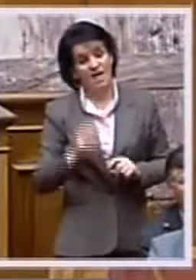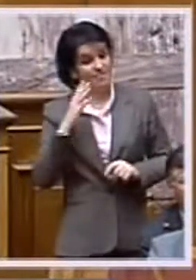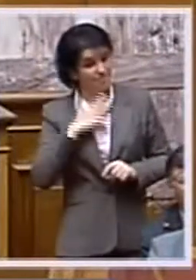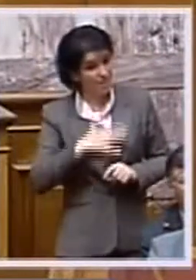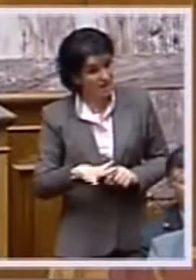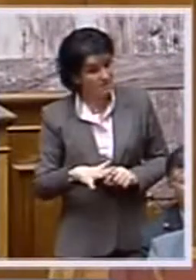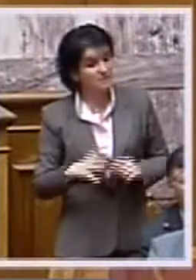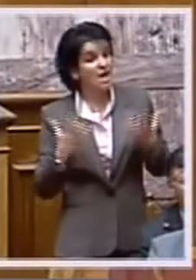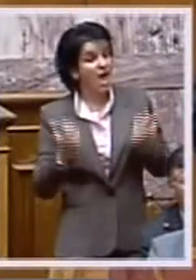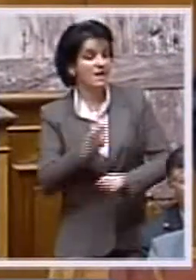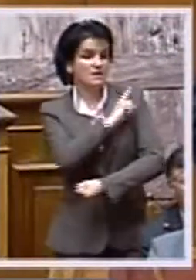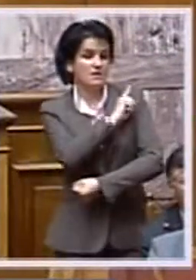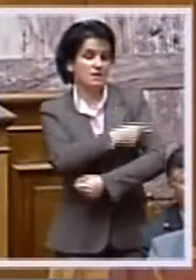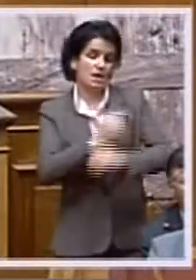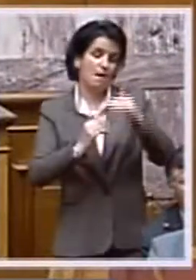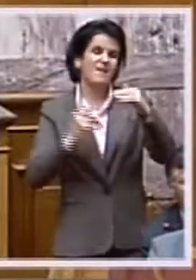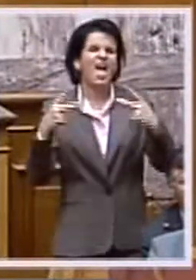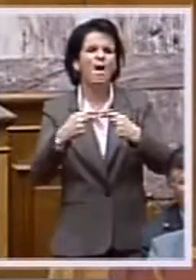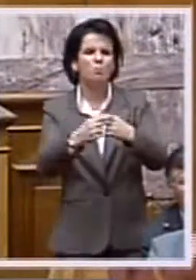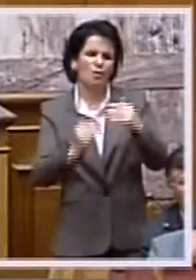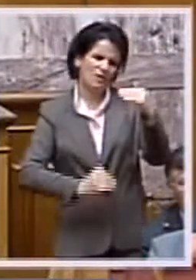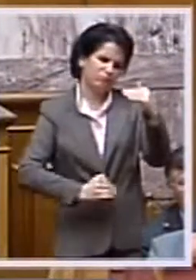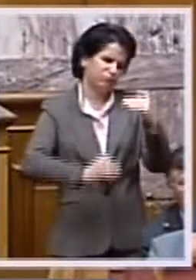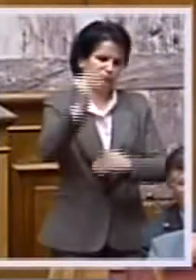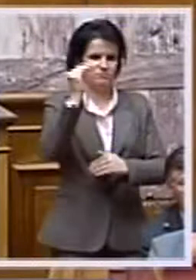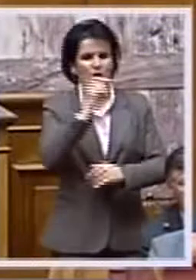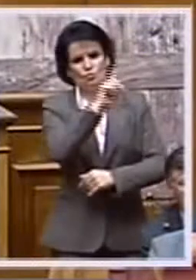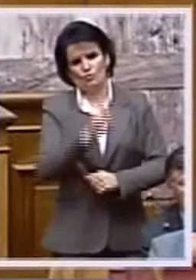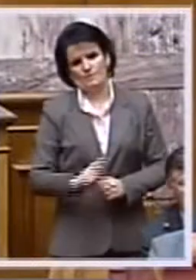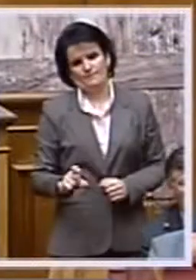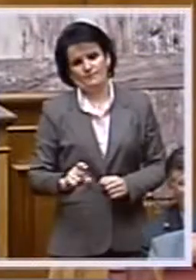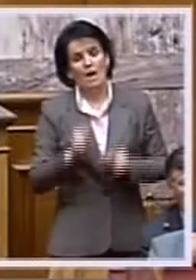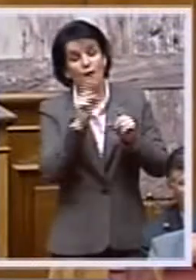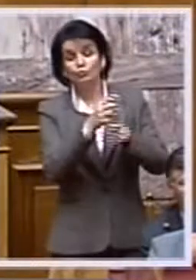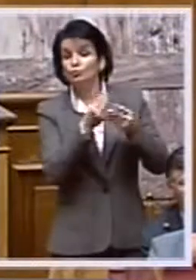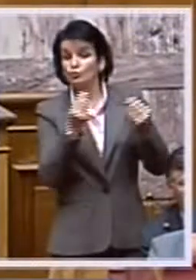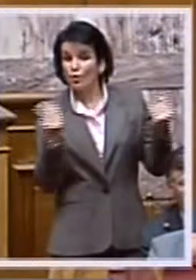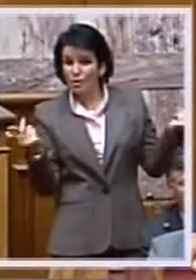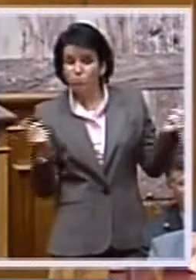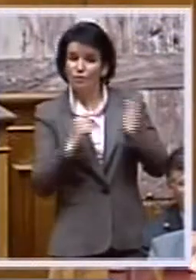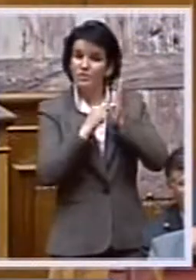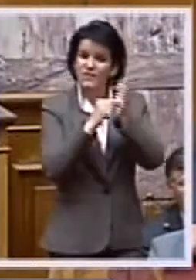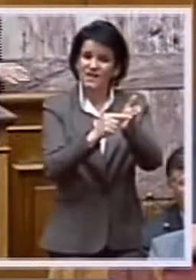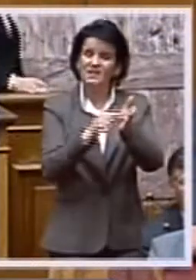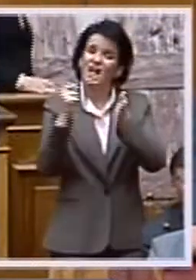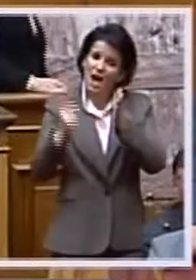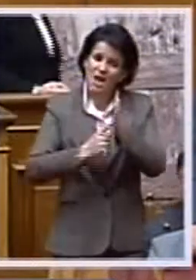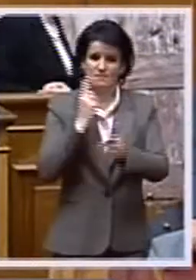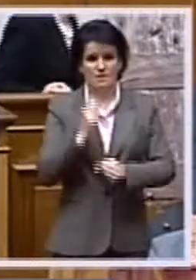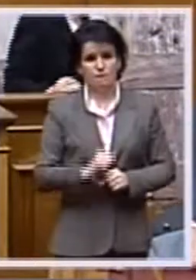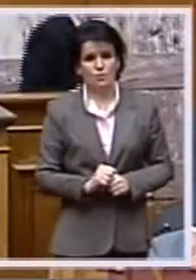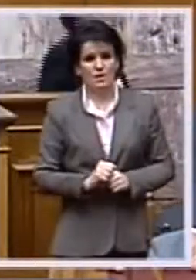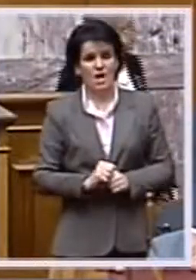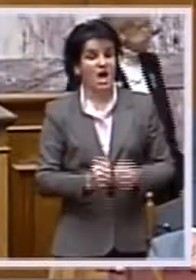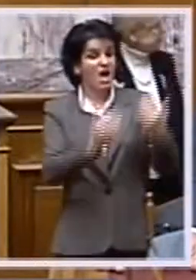θέληση έχει τη δύναμη να ξεπερνά τα εμπόδια που βάζει η ζωή. Με τον τρόπο σας αναδείξατε για μια ακόμα φορά